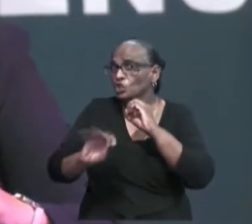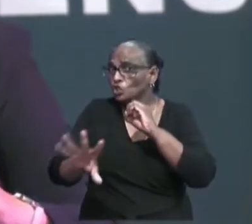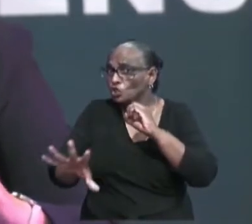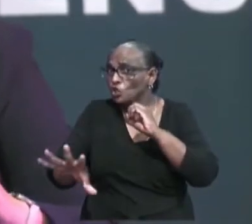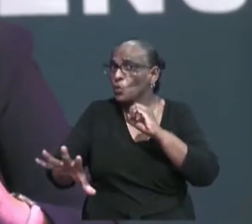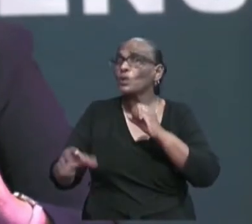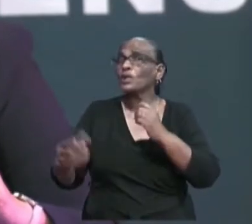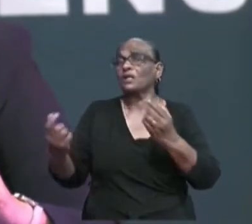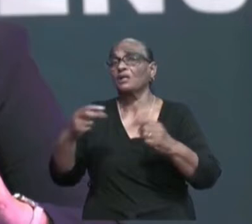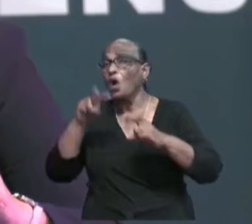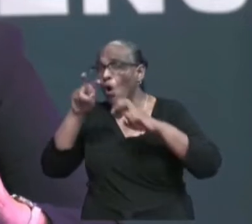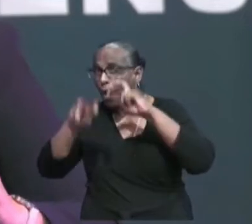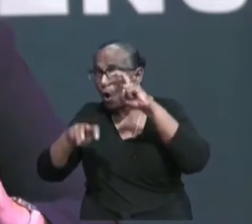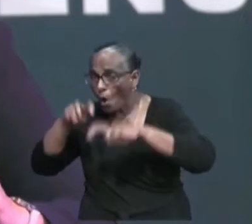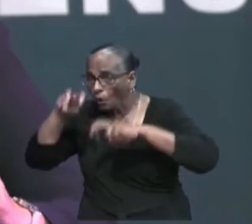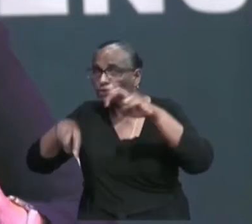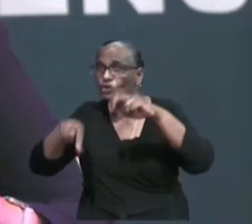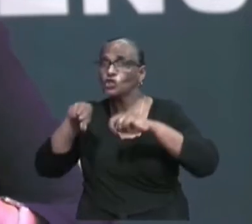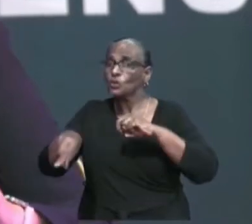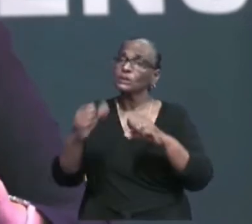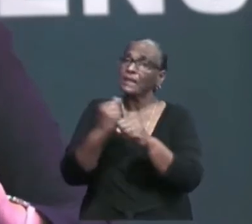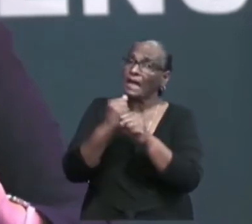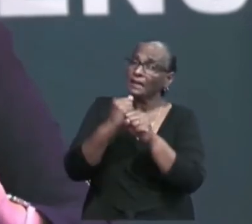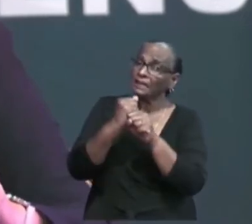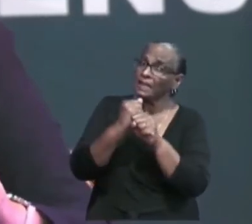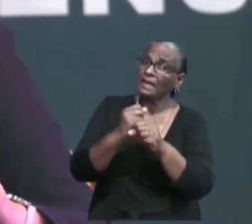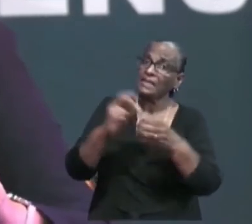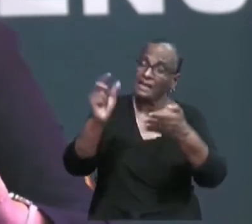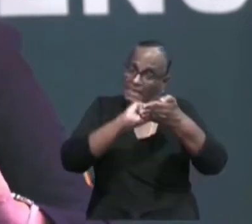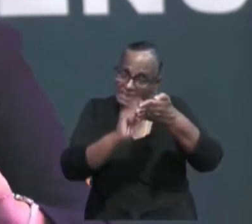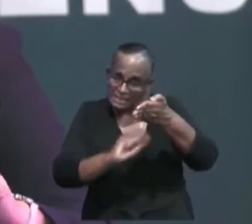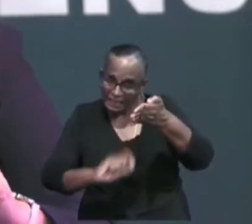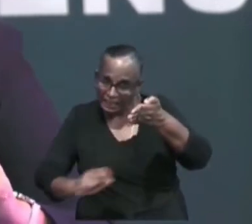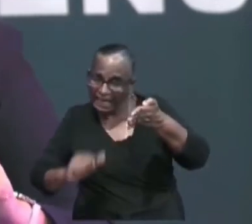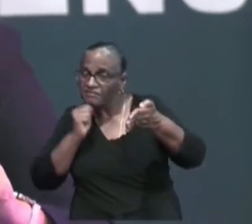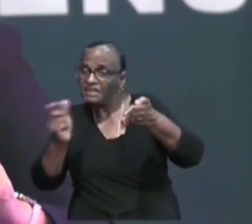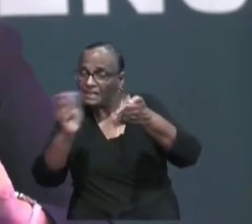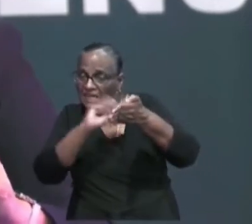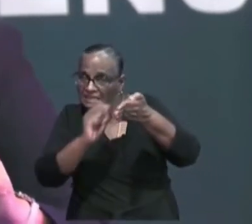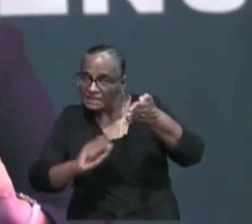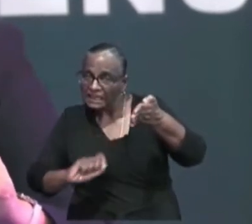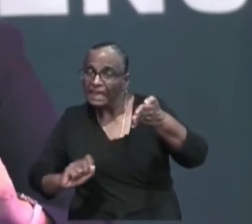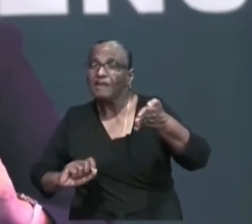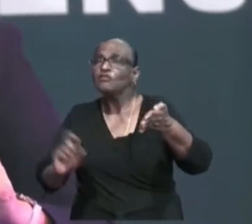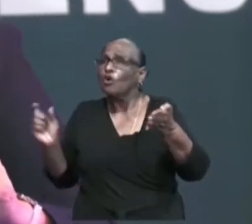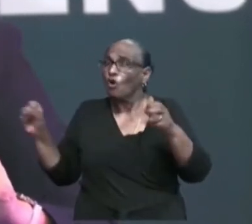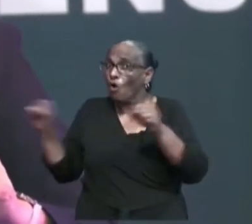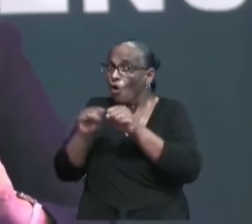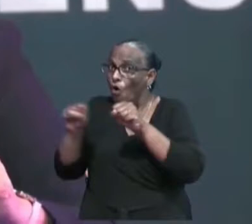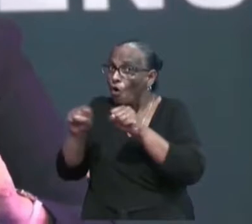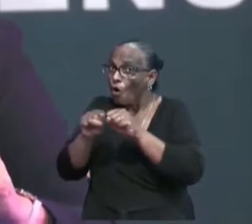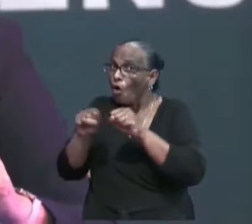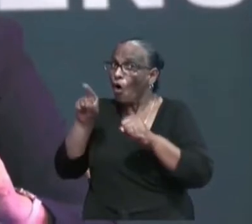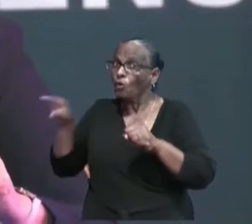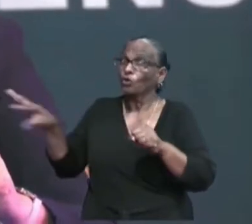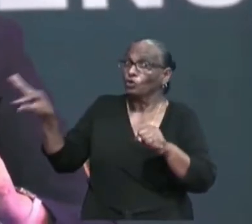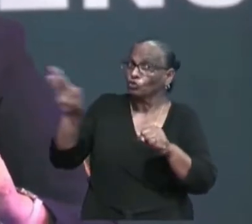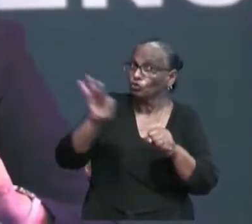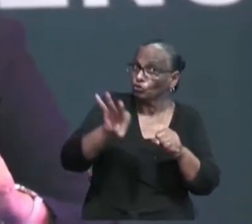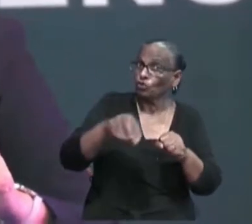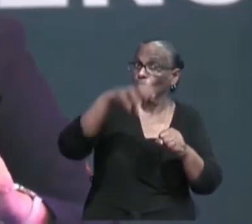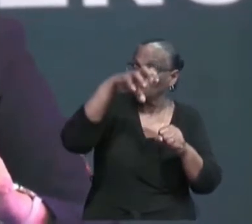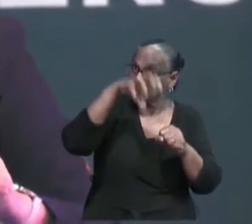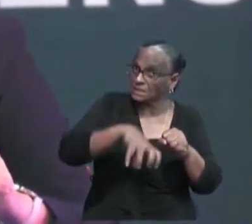Er wordt onderzoek gedaan en er wordt de inschatting en inventarisatie gemaakt. Ik kreeg de rapportages hoe gozer terug zijn. In die